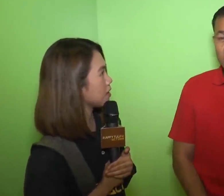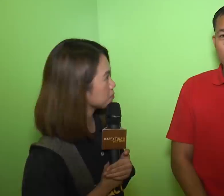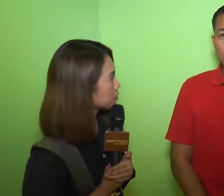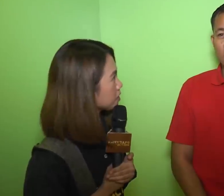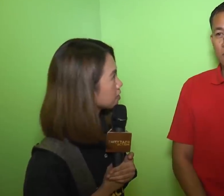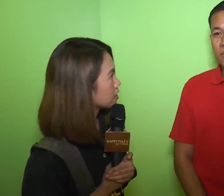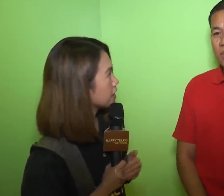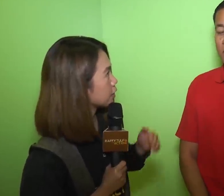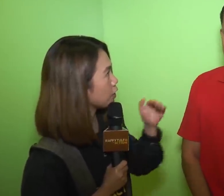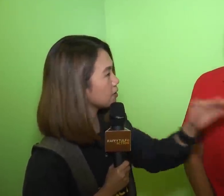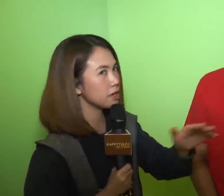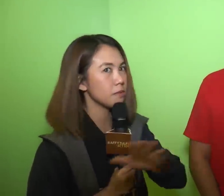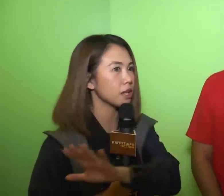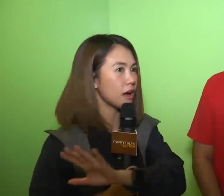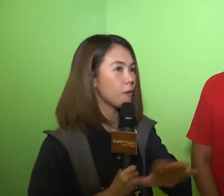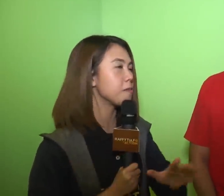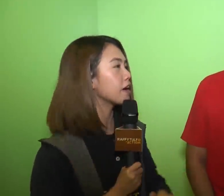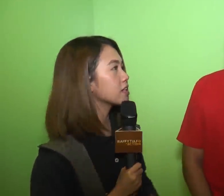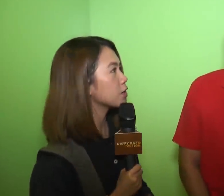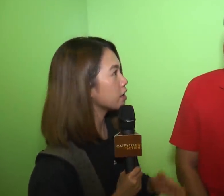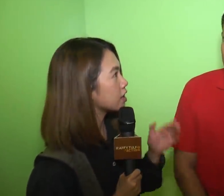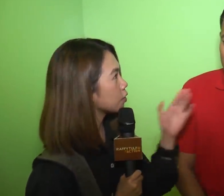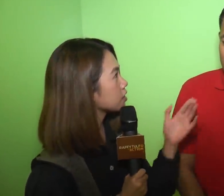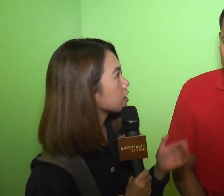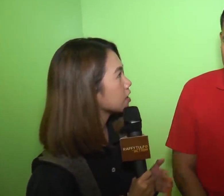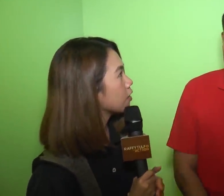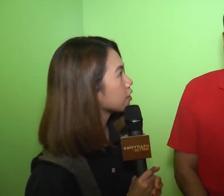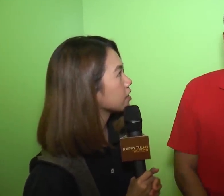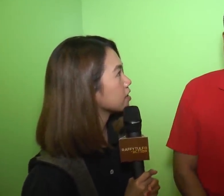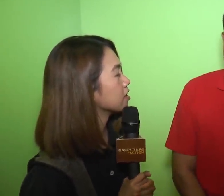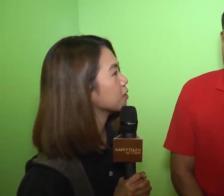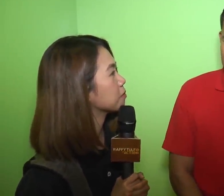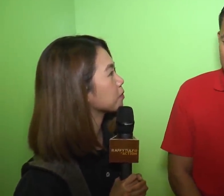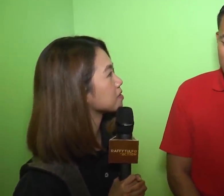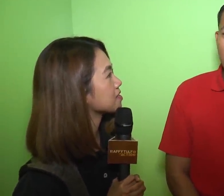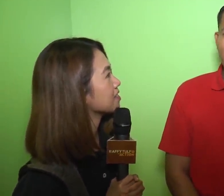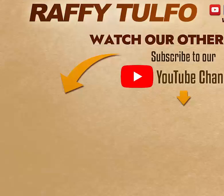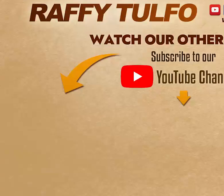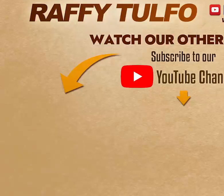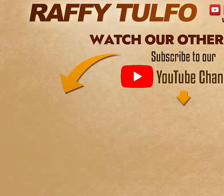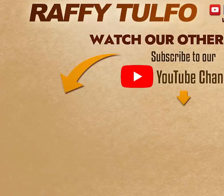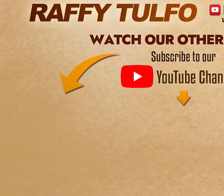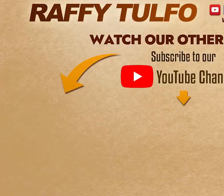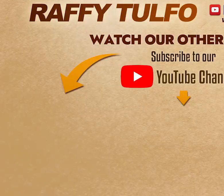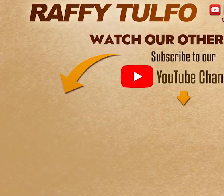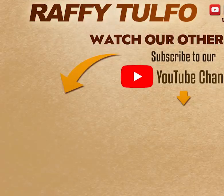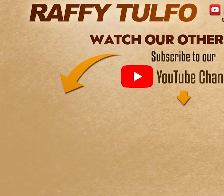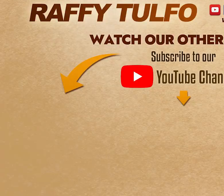yan. Abangan mo naman. Ito, alam na ng mga taong bayan ngayon na ikaw na talaga ang original na nag-compose.